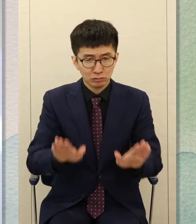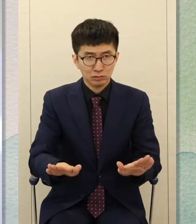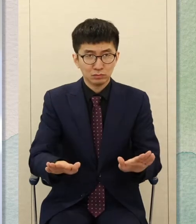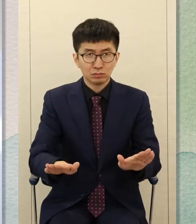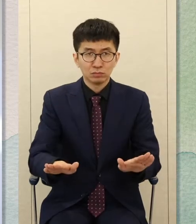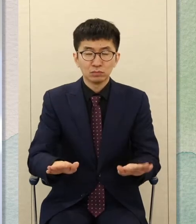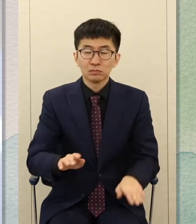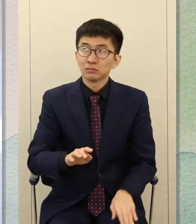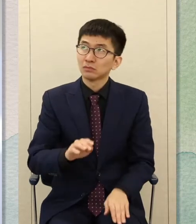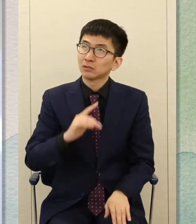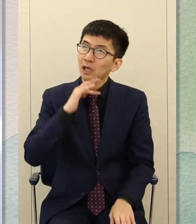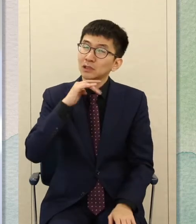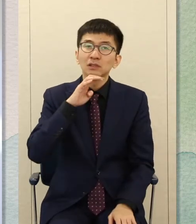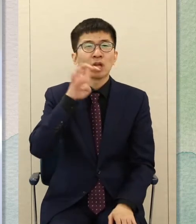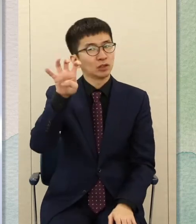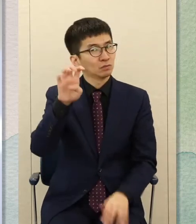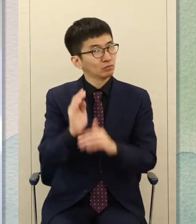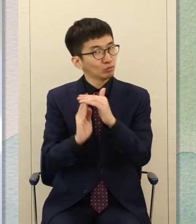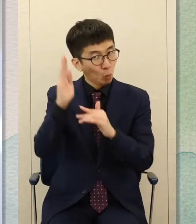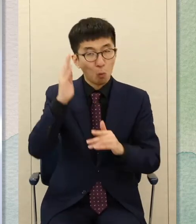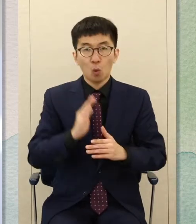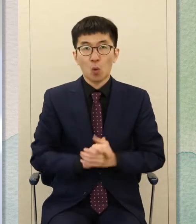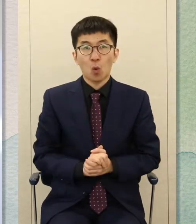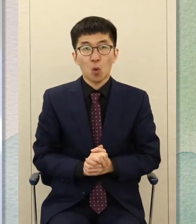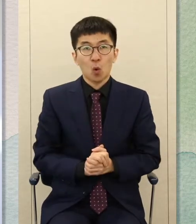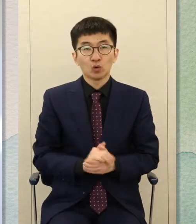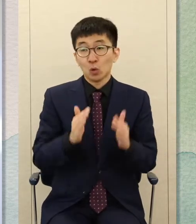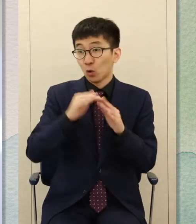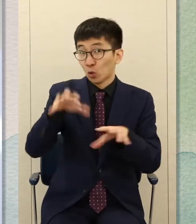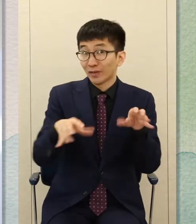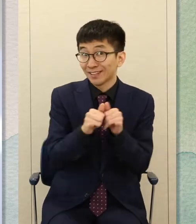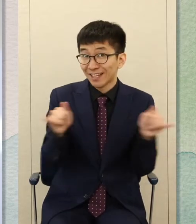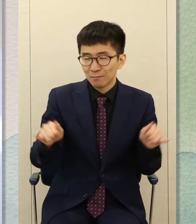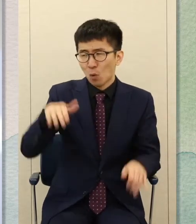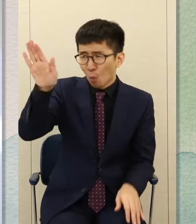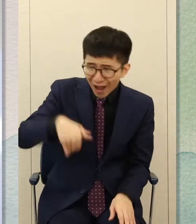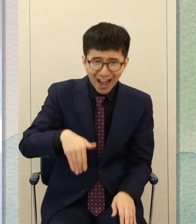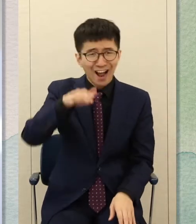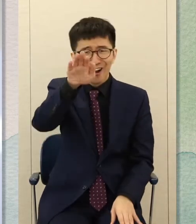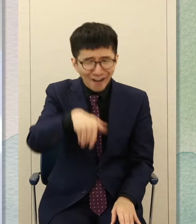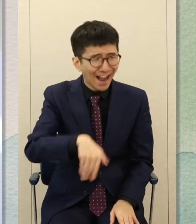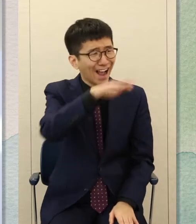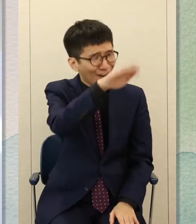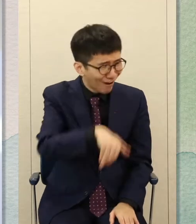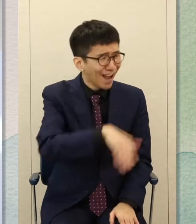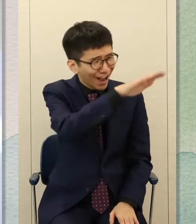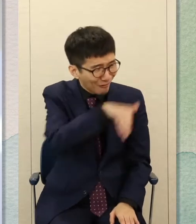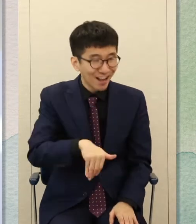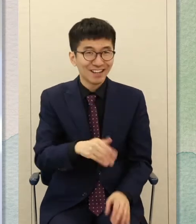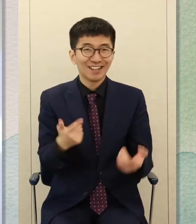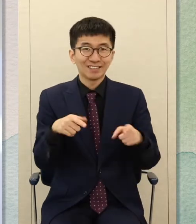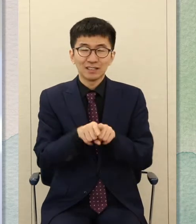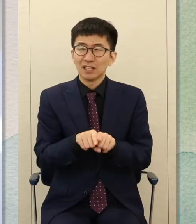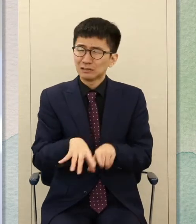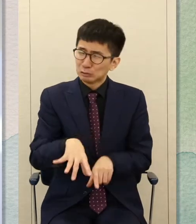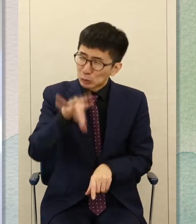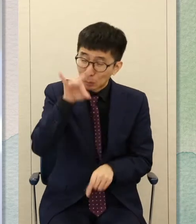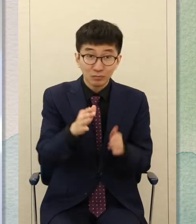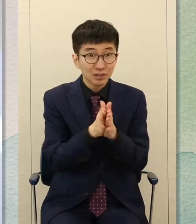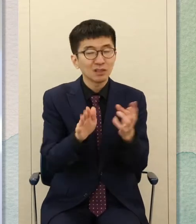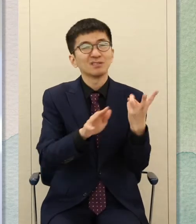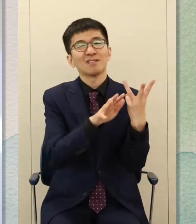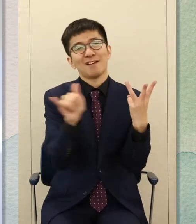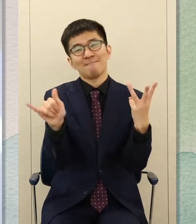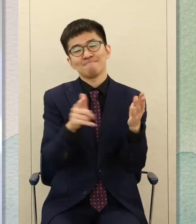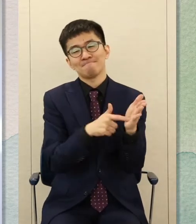다 40 정도 됐어요. 그러니까 그리고 동네 주민들을 계속 끌어들여가지고 처음에 20살 3명이